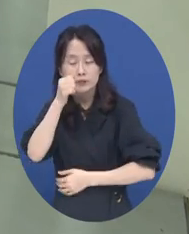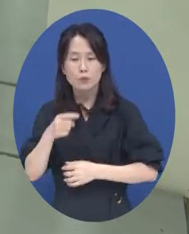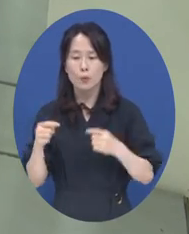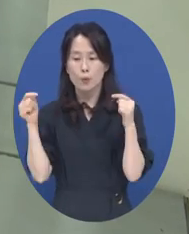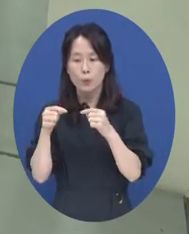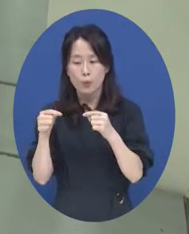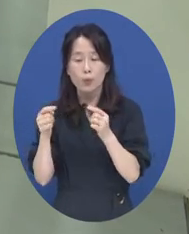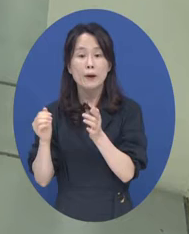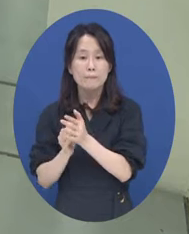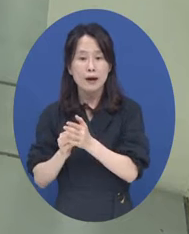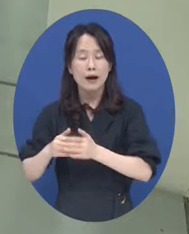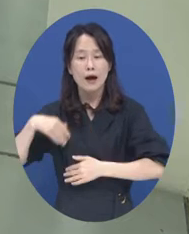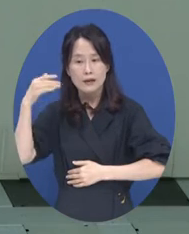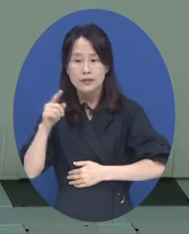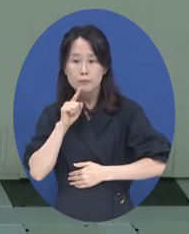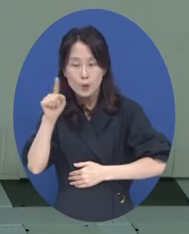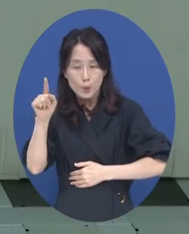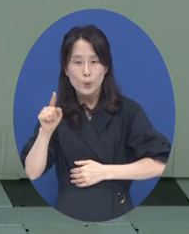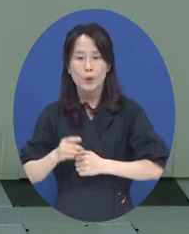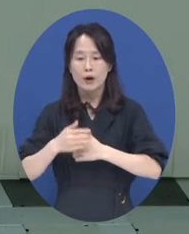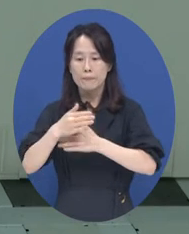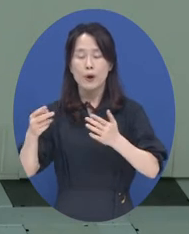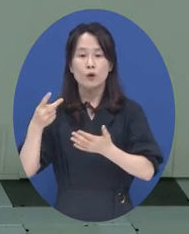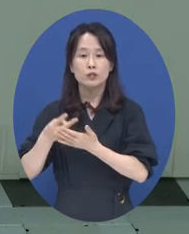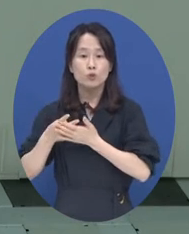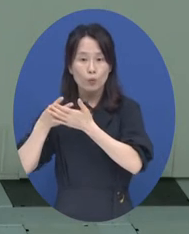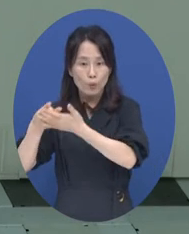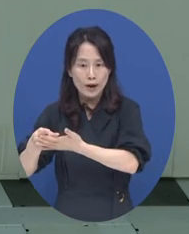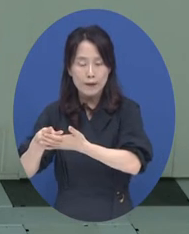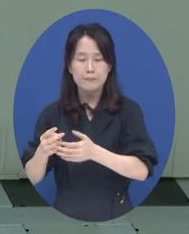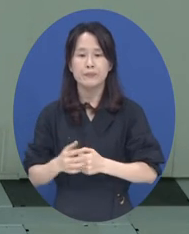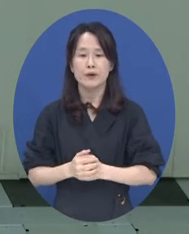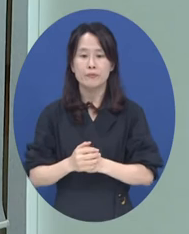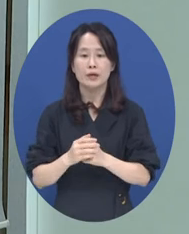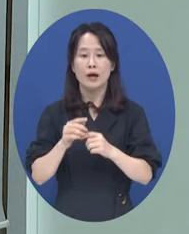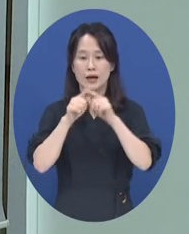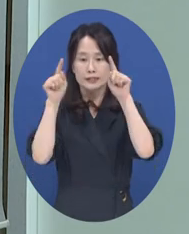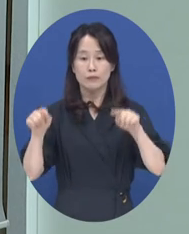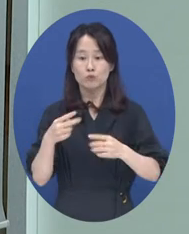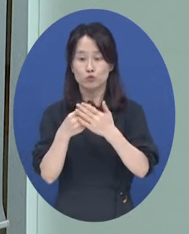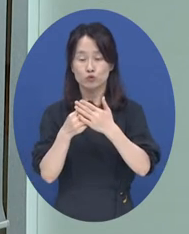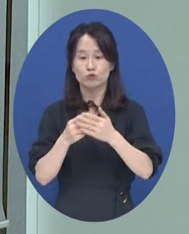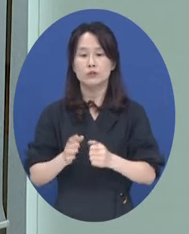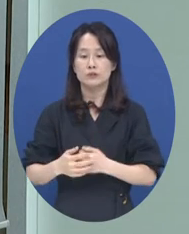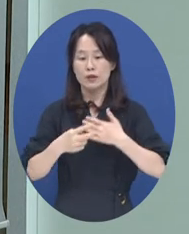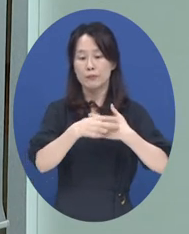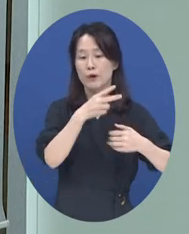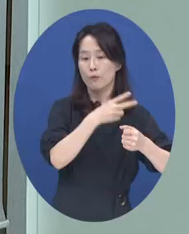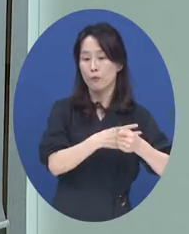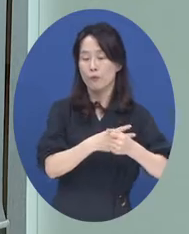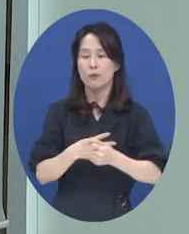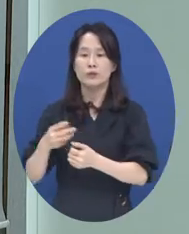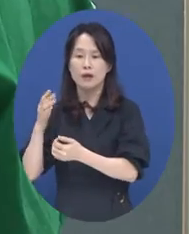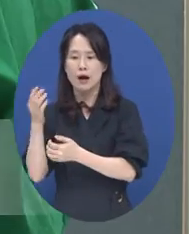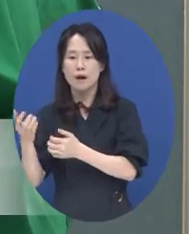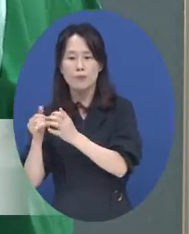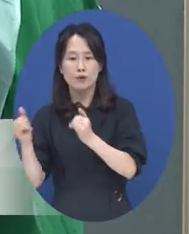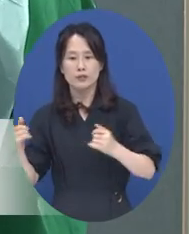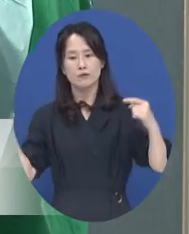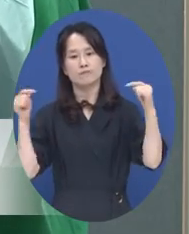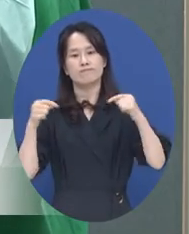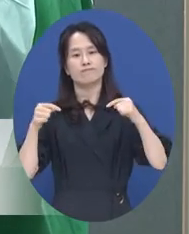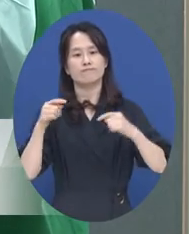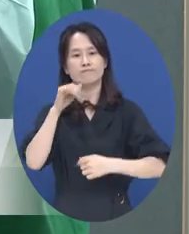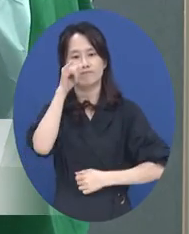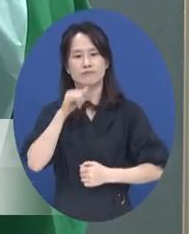절차를 거친 후 개인 동선을 따라 병실로 가면 밀폐된 창문 사이로 의료진이 대면 진료를 합니다. 그래서 오늘